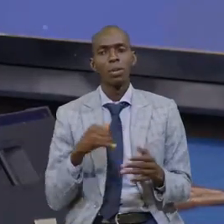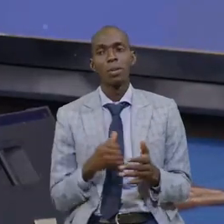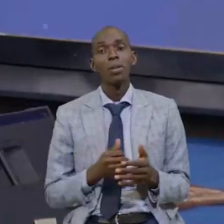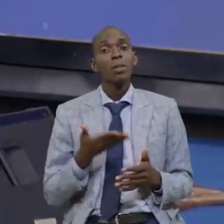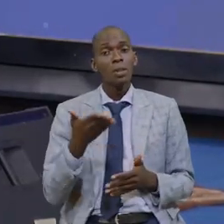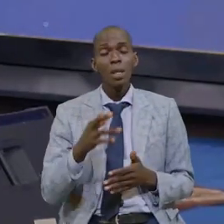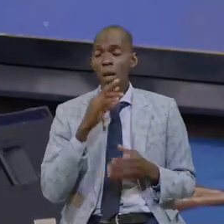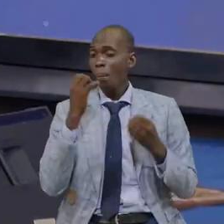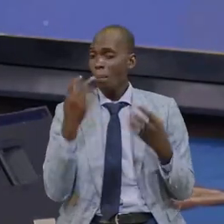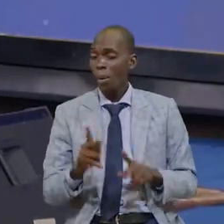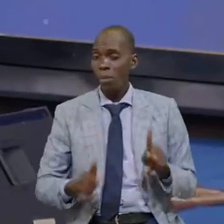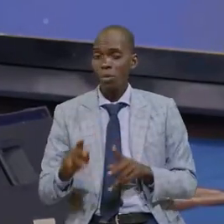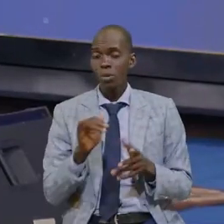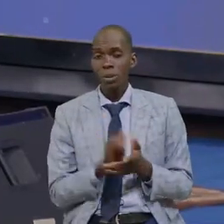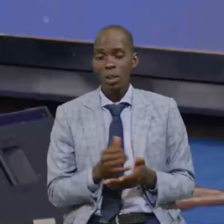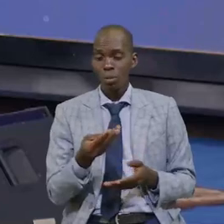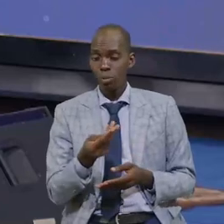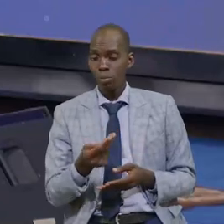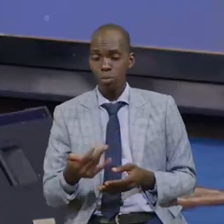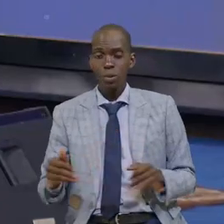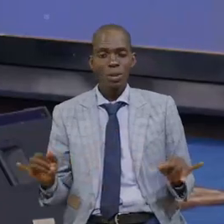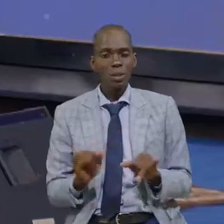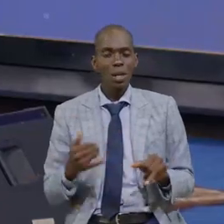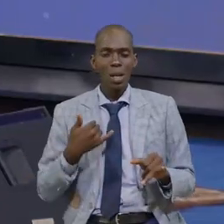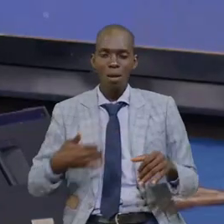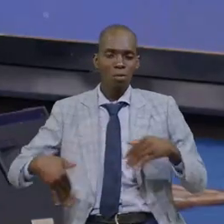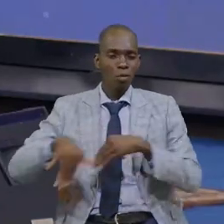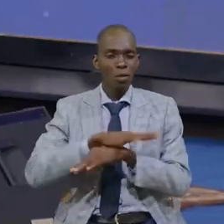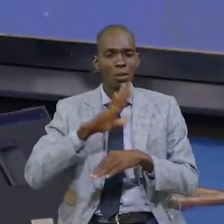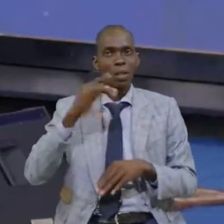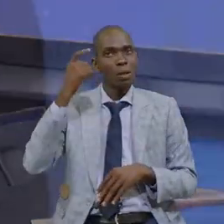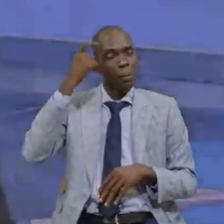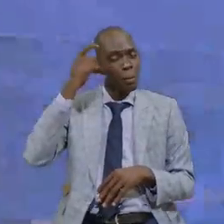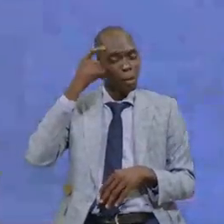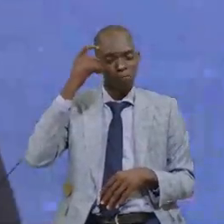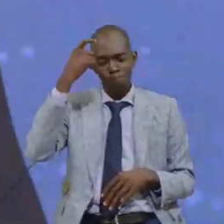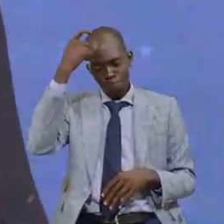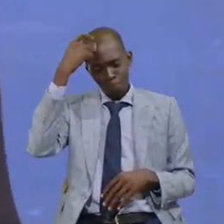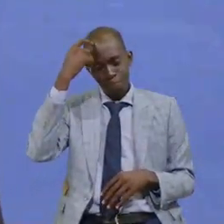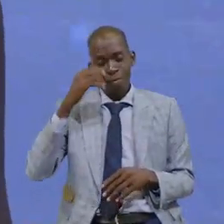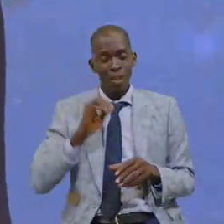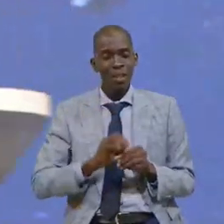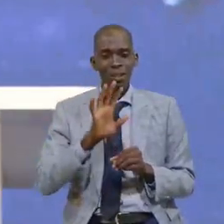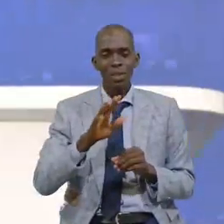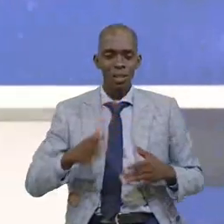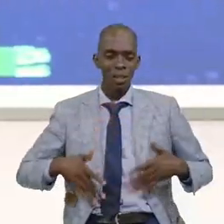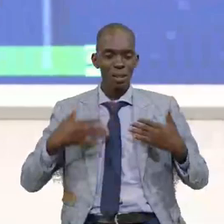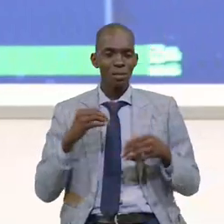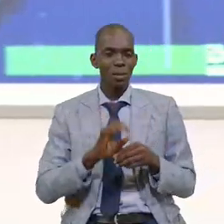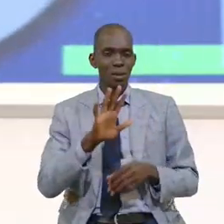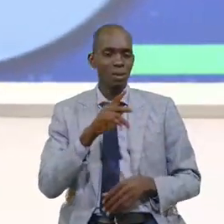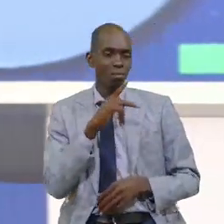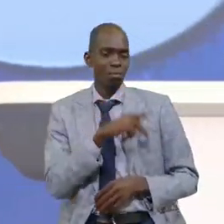Il y a la poussière qui s'est rassemblée dans leur cerveau, dans leur faculté de réflexion, dans leur vie, dans leur